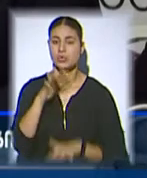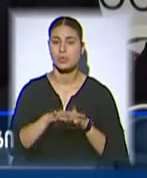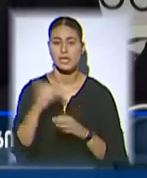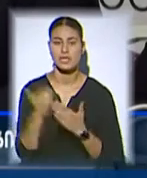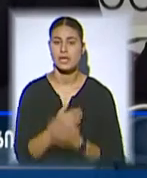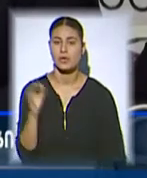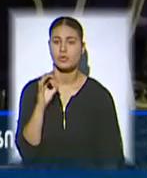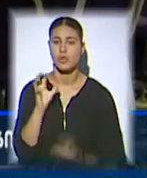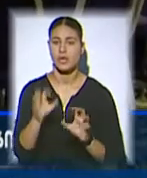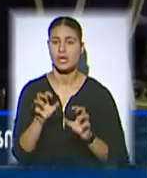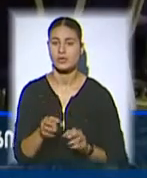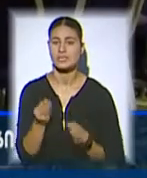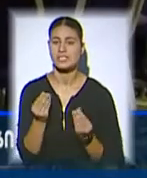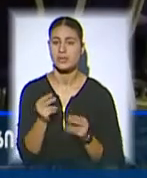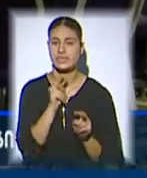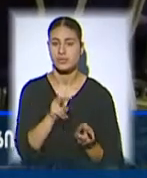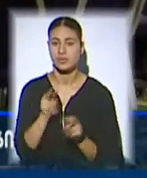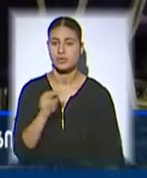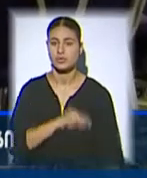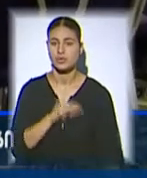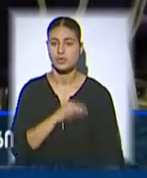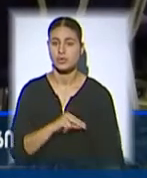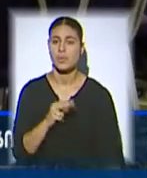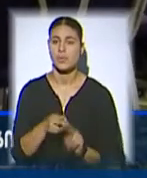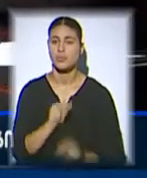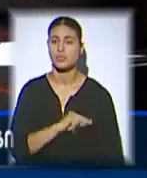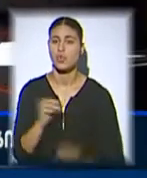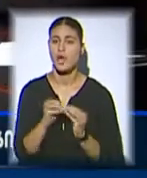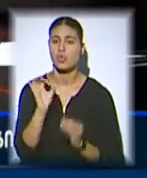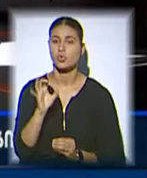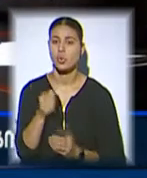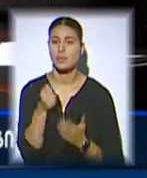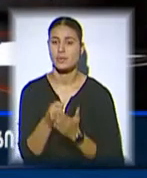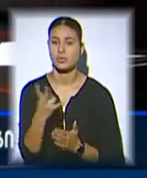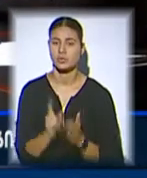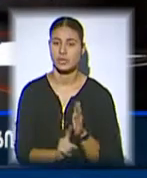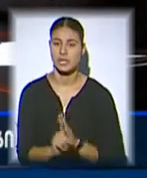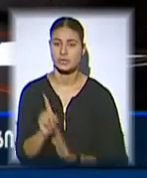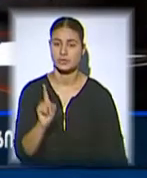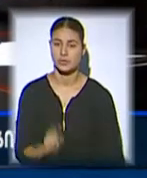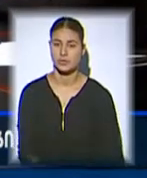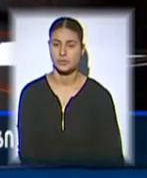ახალი კანონის მიხედვით საფინანსო სექტორის ზედამხედველობის სააგენტო მუშაობა 10 ოქტომბრამდე უნდა დაიწყოს.